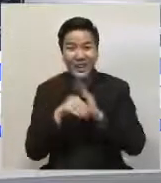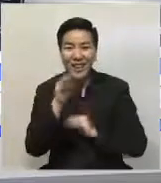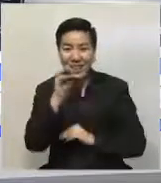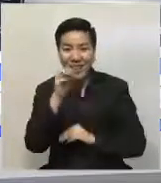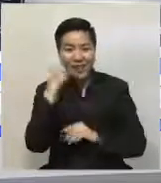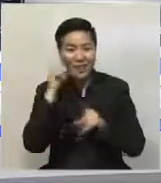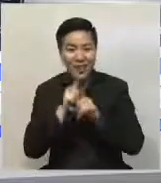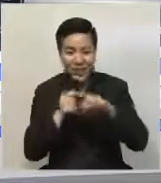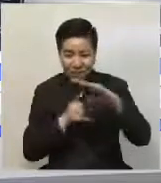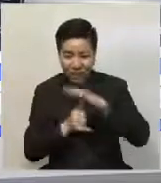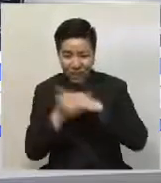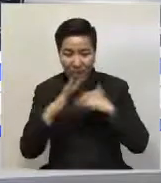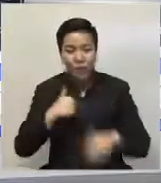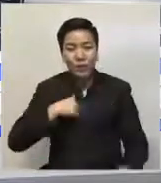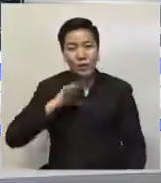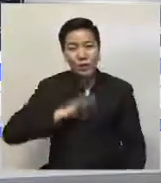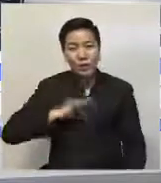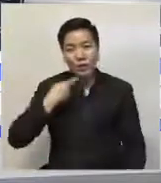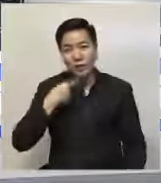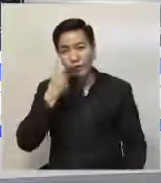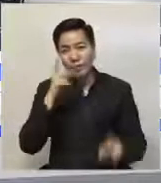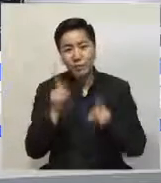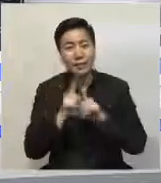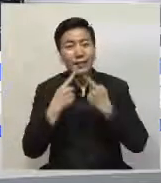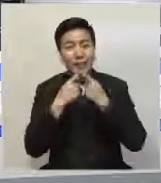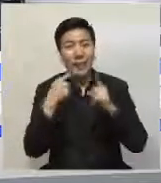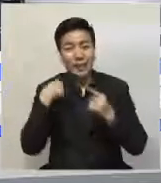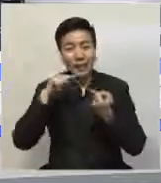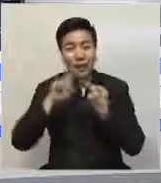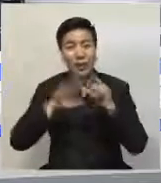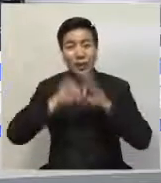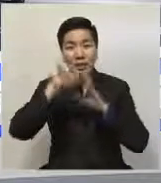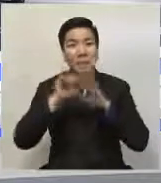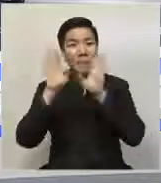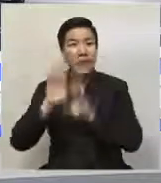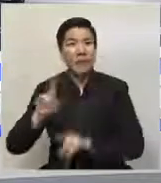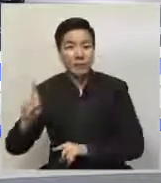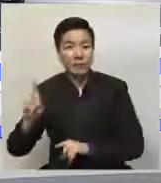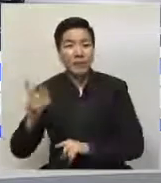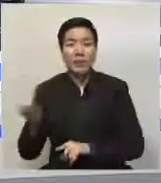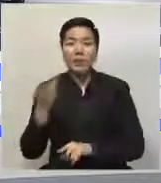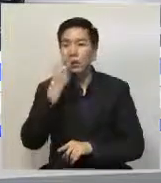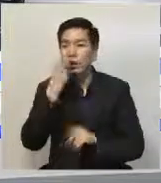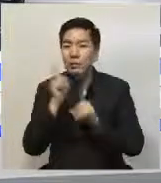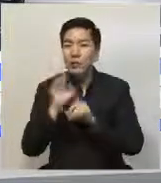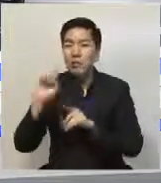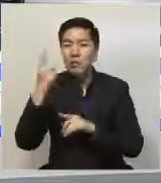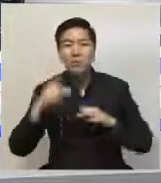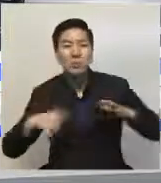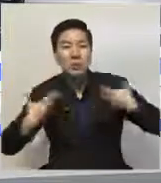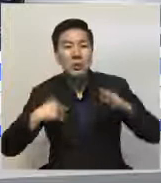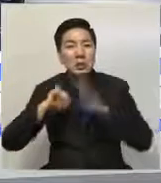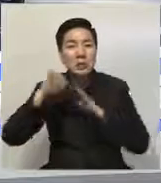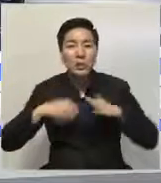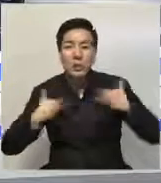งๆคือพอไปแล้วเราจะรู้สึกถึงคือความแตกต่างอย่างถ้าไปเชียงใหม่ก็จะได้อีกอารมณ์หนึ่งจะเป็นอารมณ์เหมือนกับความสนุก